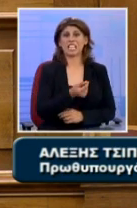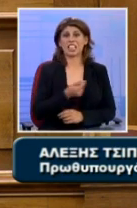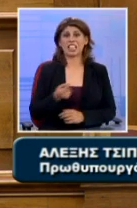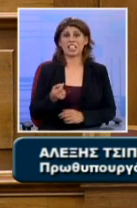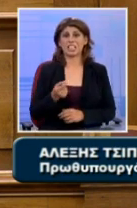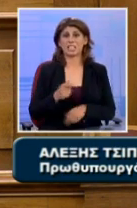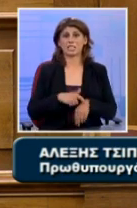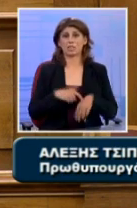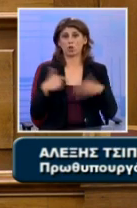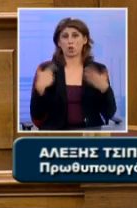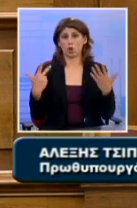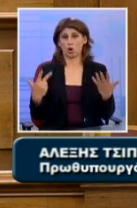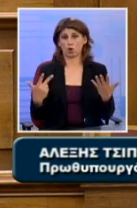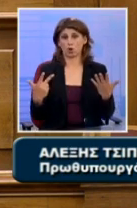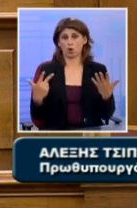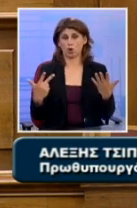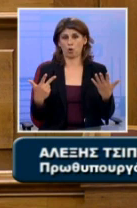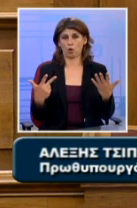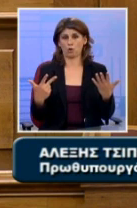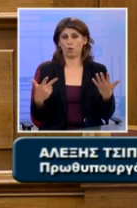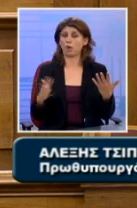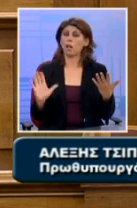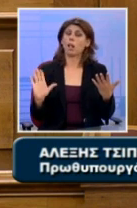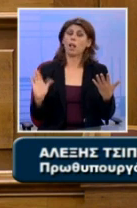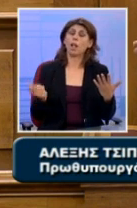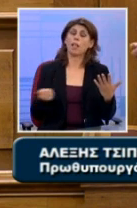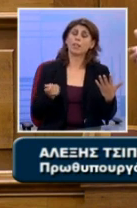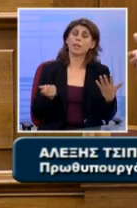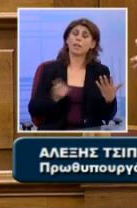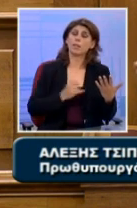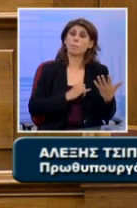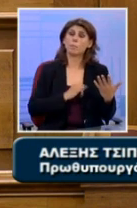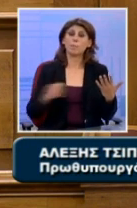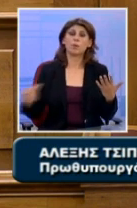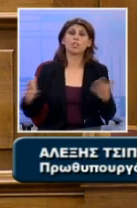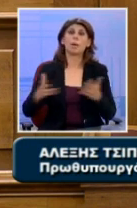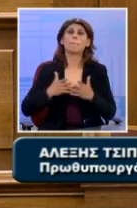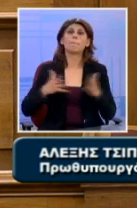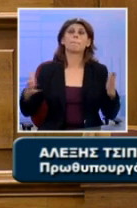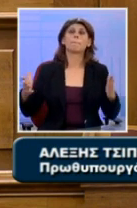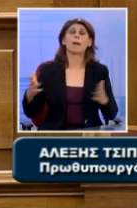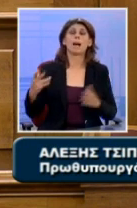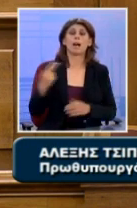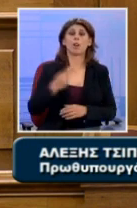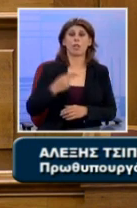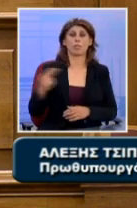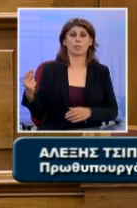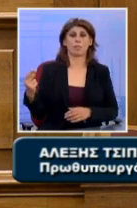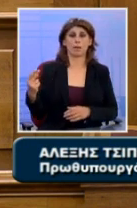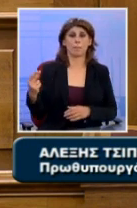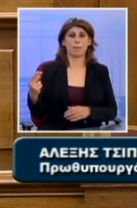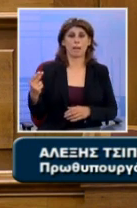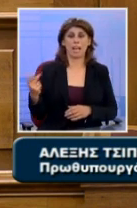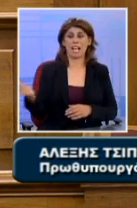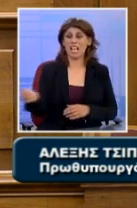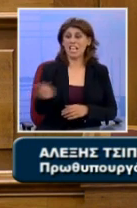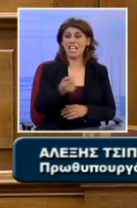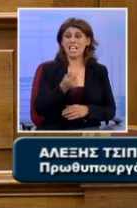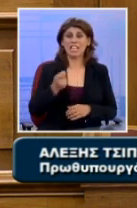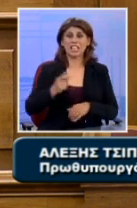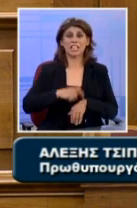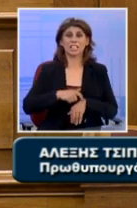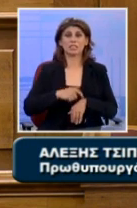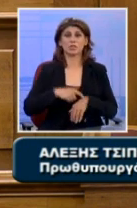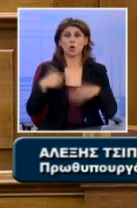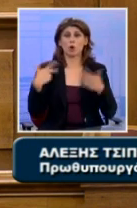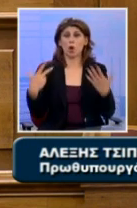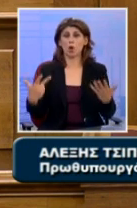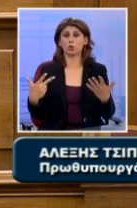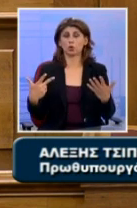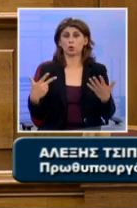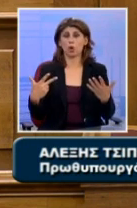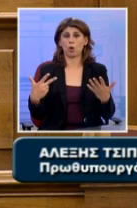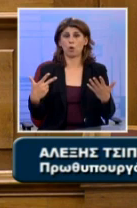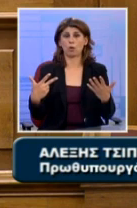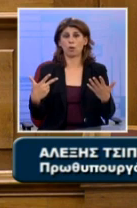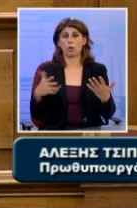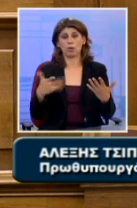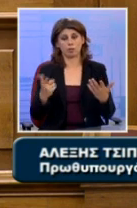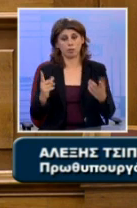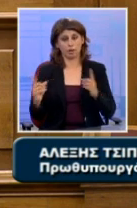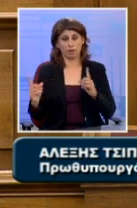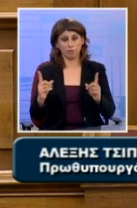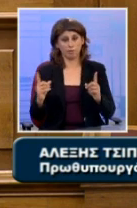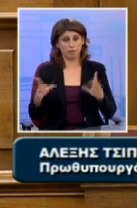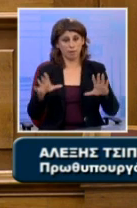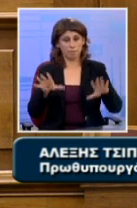8. Δεν έχει γίνει ποτέ τεράστιο θέμα στα δελτία των ειδήσεων των 8 ότι η